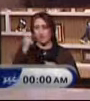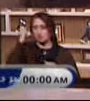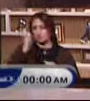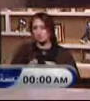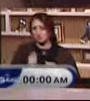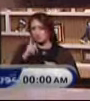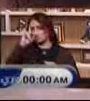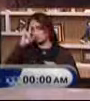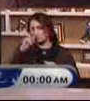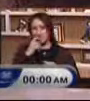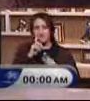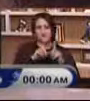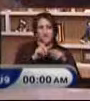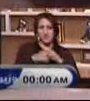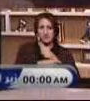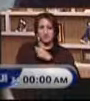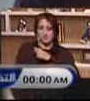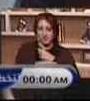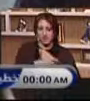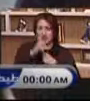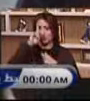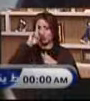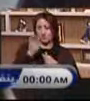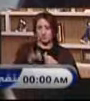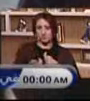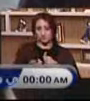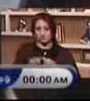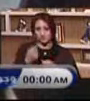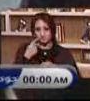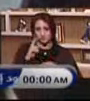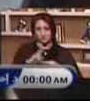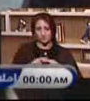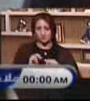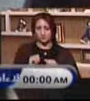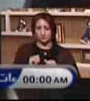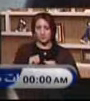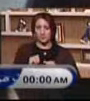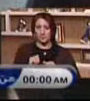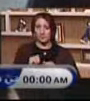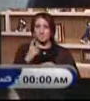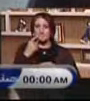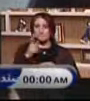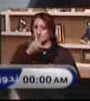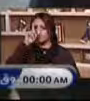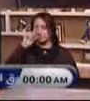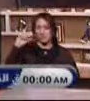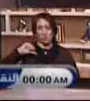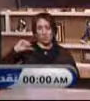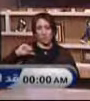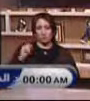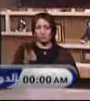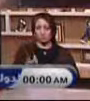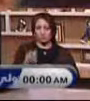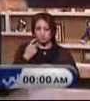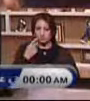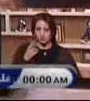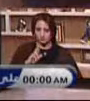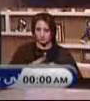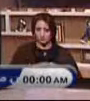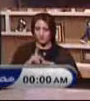يمكن اظن في حديث قدسي ان الفقراء عيال الرحمن. نعم نعم بلا شك. والأغنياء وكلائي